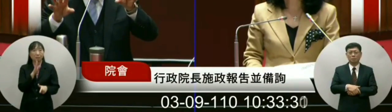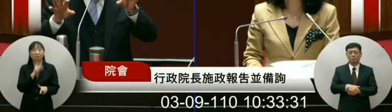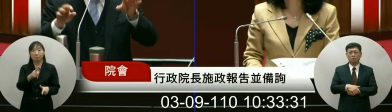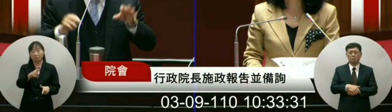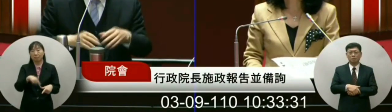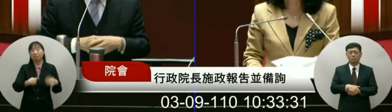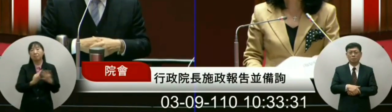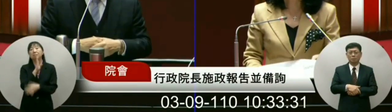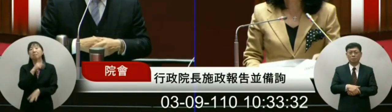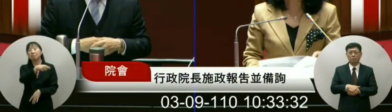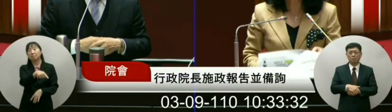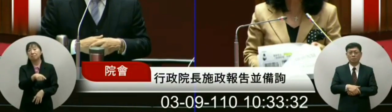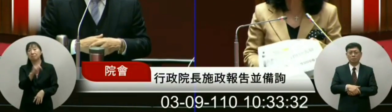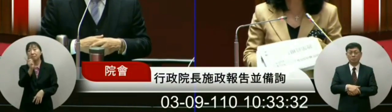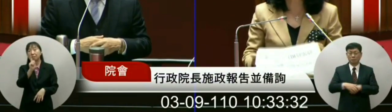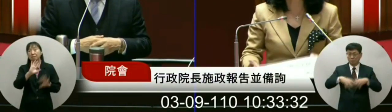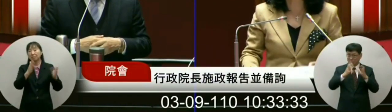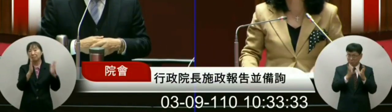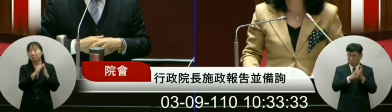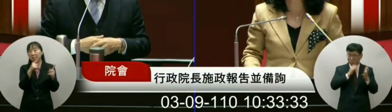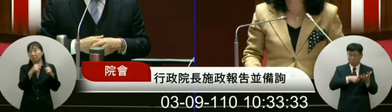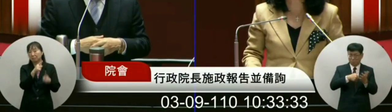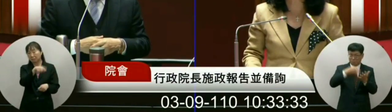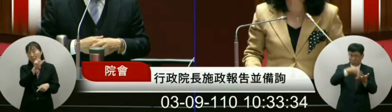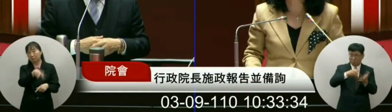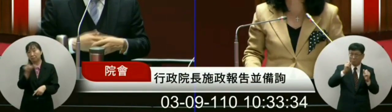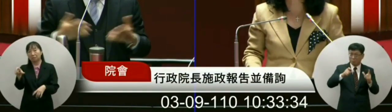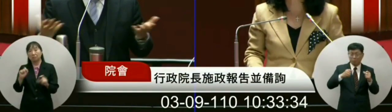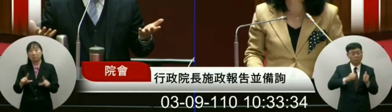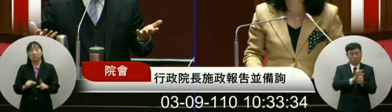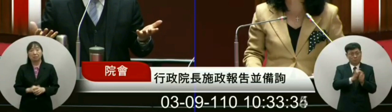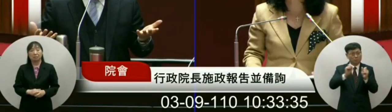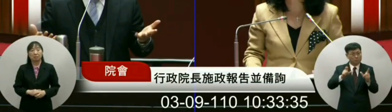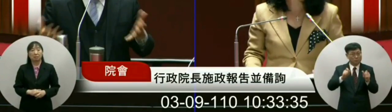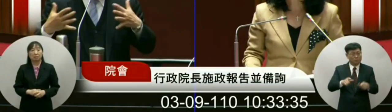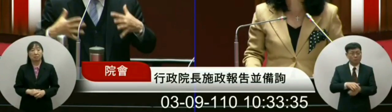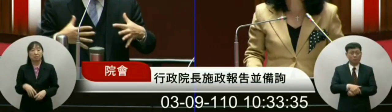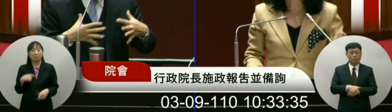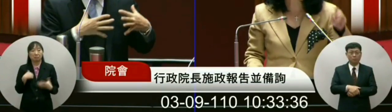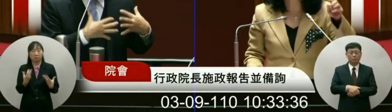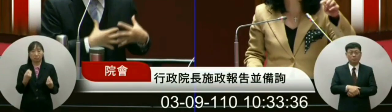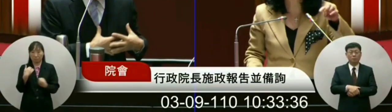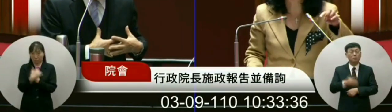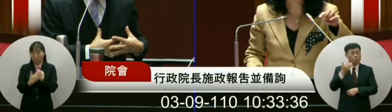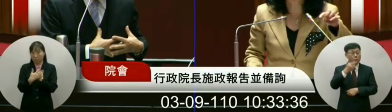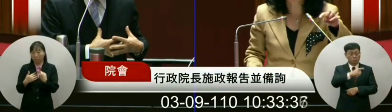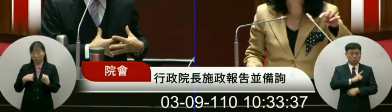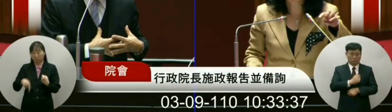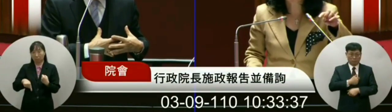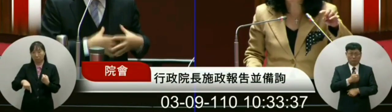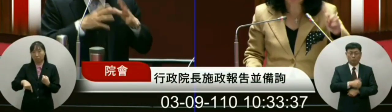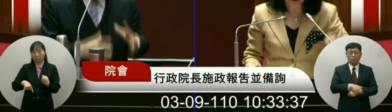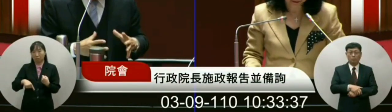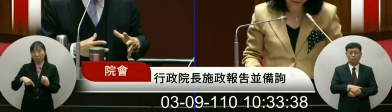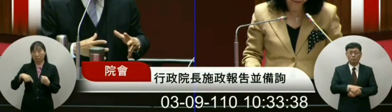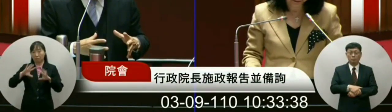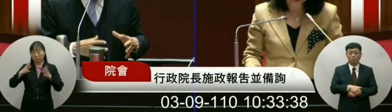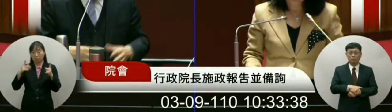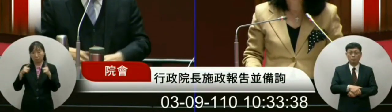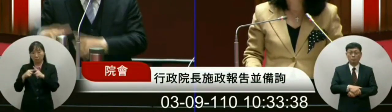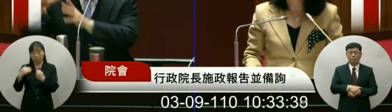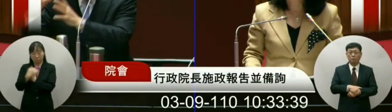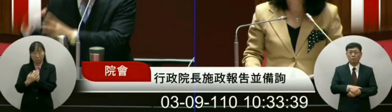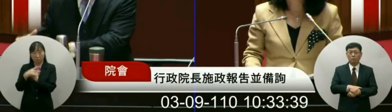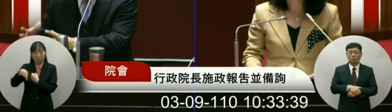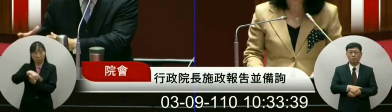籍的不同。 国籍的不同，你给他不同的待遇，上面来讲， 我们保护国人同胞，对国人这